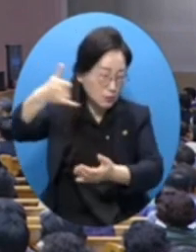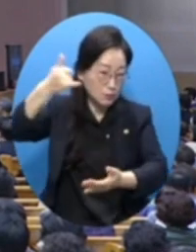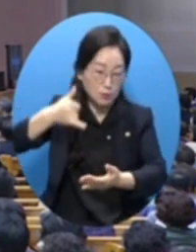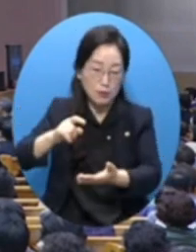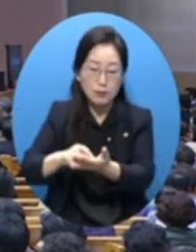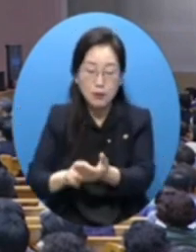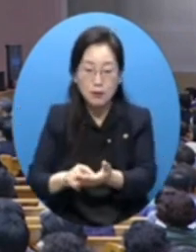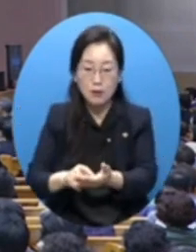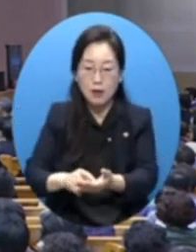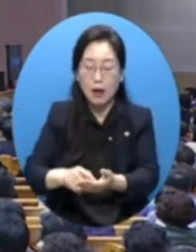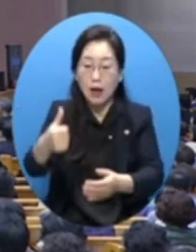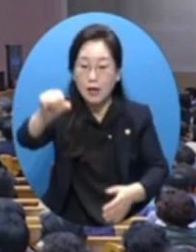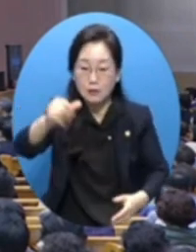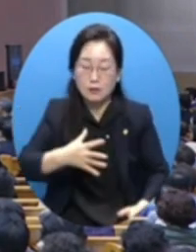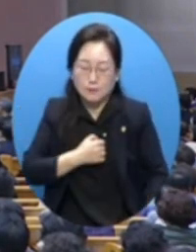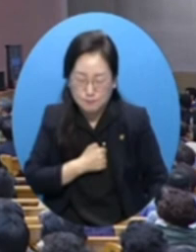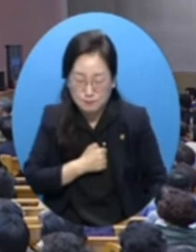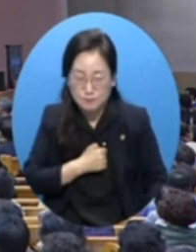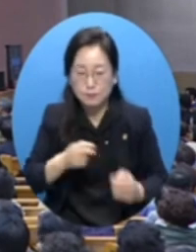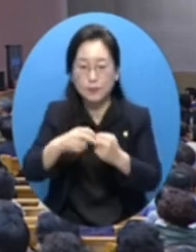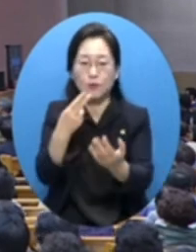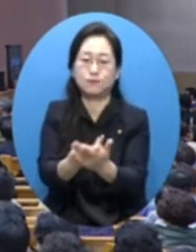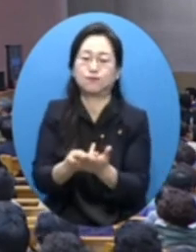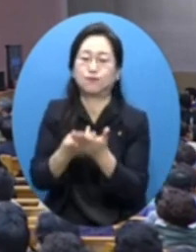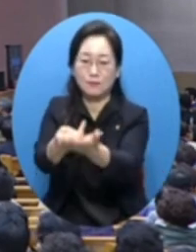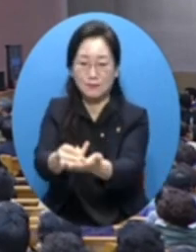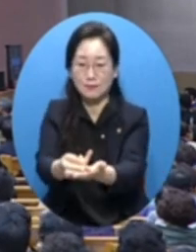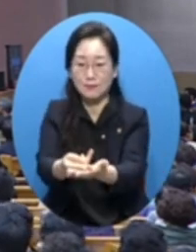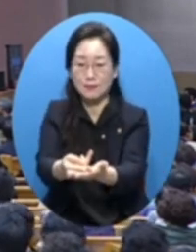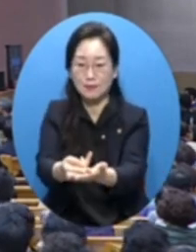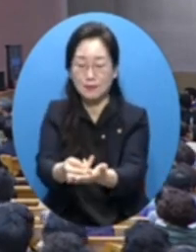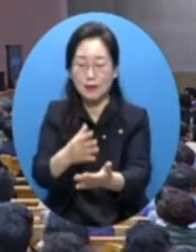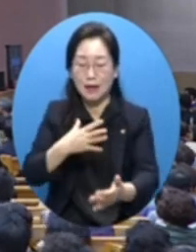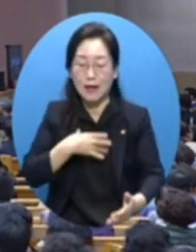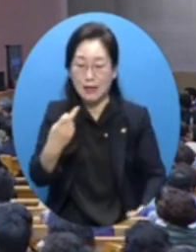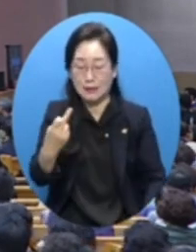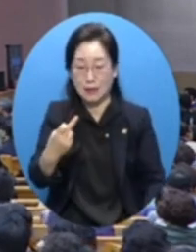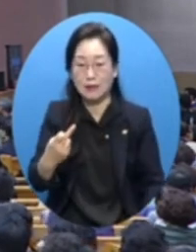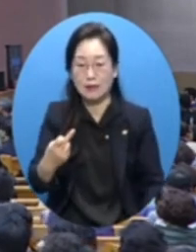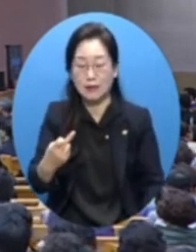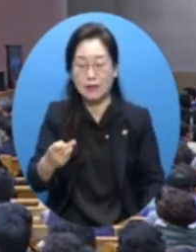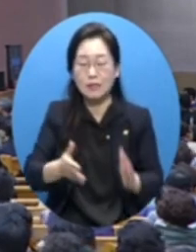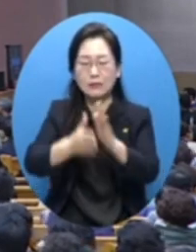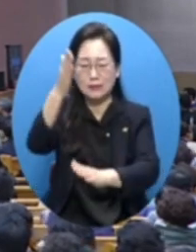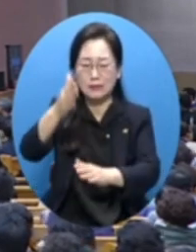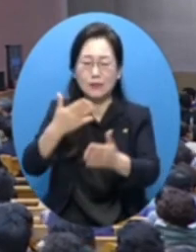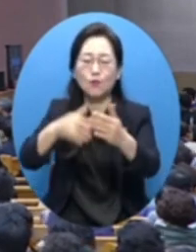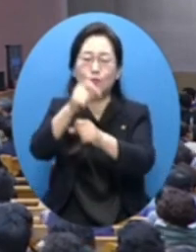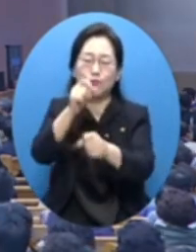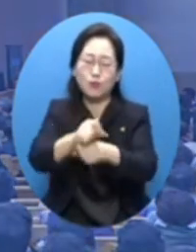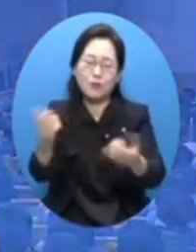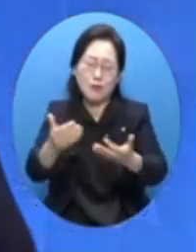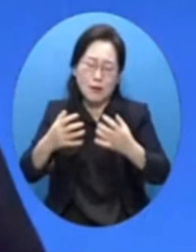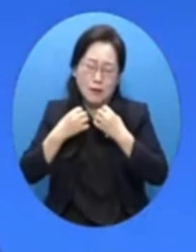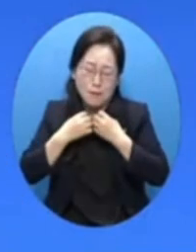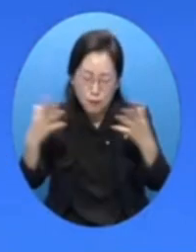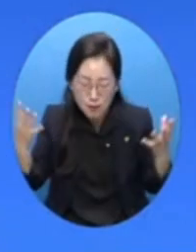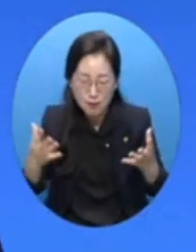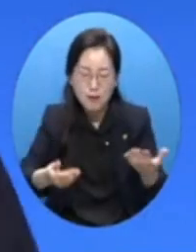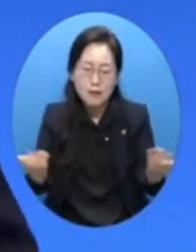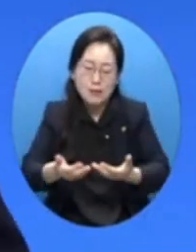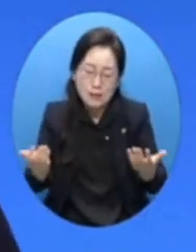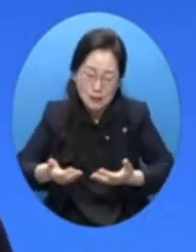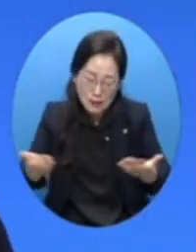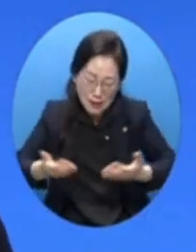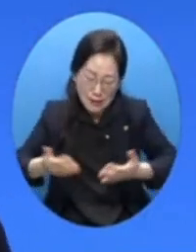지금 쓰러져서 병원에 실려갔다고 하는 것입니다. 안산시 공무원으로 최근에 일이 너무 많다고 늘 집에까지 일꾸러미를 싸들고